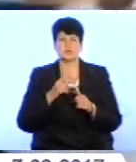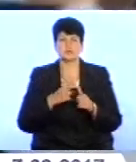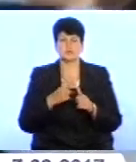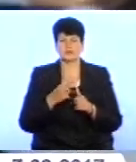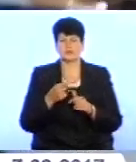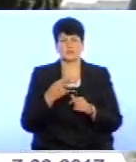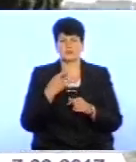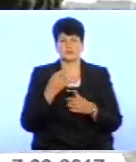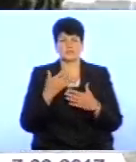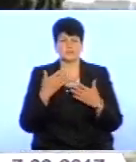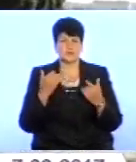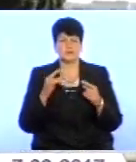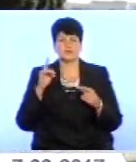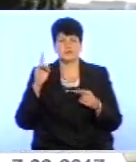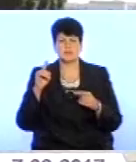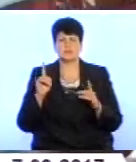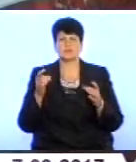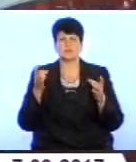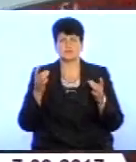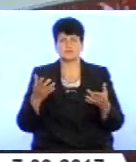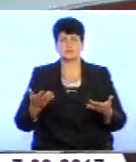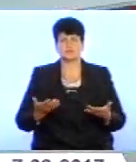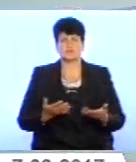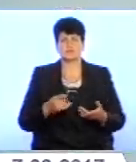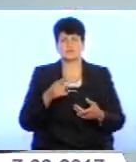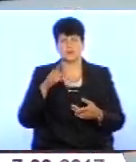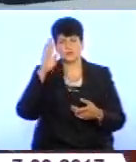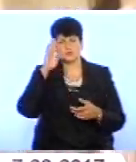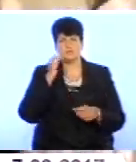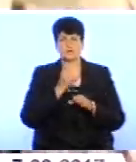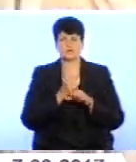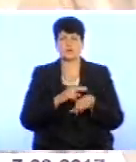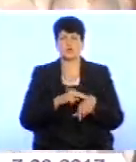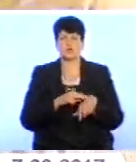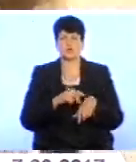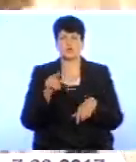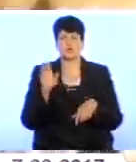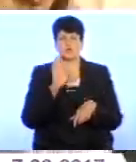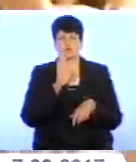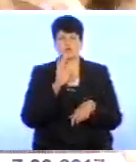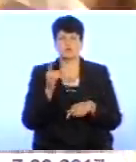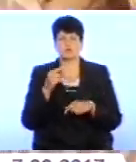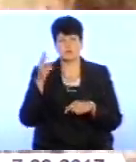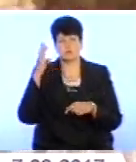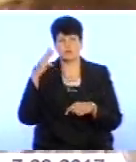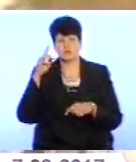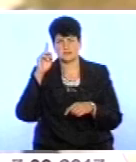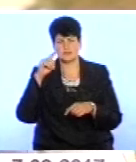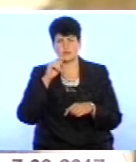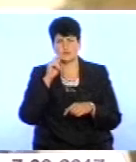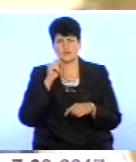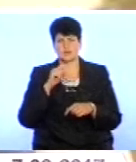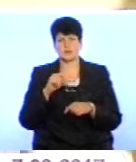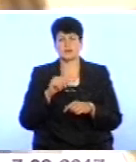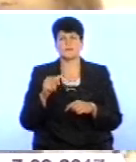не називають. Відомо лише, що у звичайному житті він працює поліцейським. Вона – тернопільська модель, знана в Україні та поза її